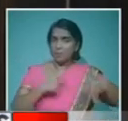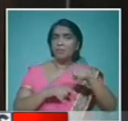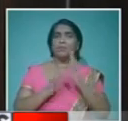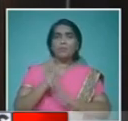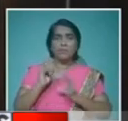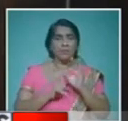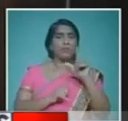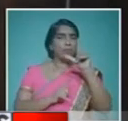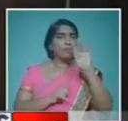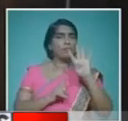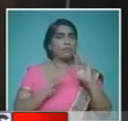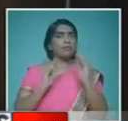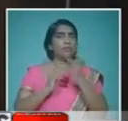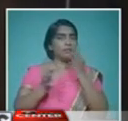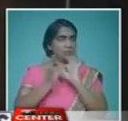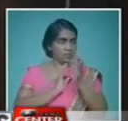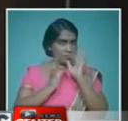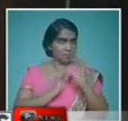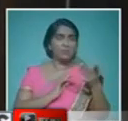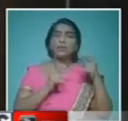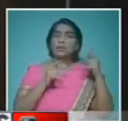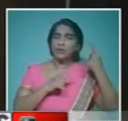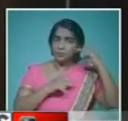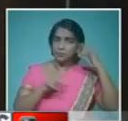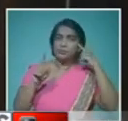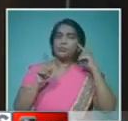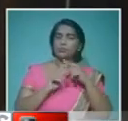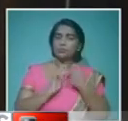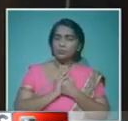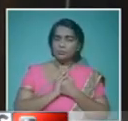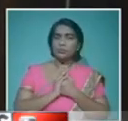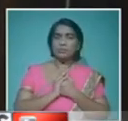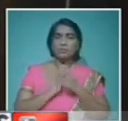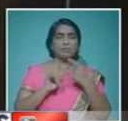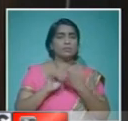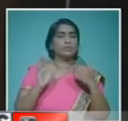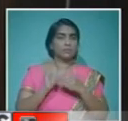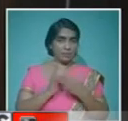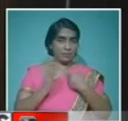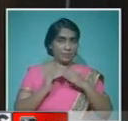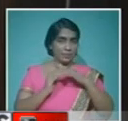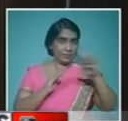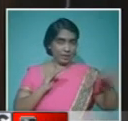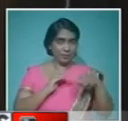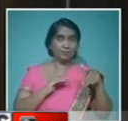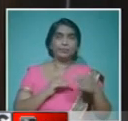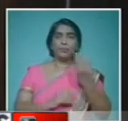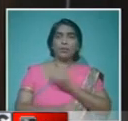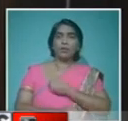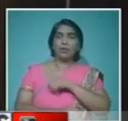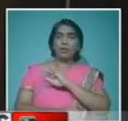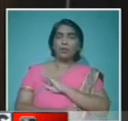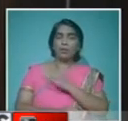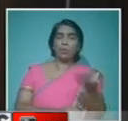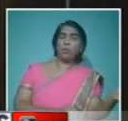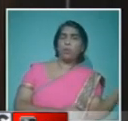මන්ත්‍රීවරු 74ගේ නිවාසවලට ගිනි තිබ්බයි ඉස්සෙල්ලා. දැන් ඊයේ සිද්ධියක් වුණා ගරු කතානායකතුමනි කුලියාපිටියේ මගේ ආසනේ හාමුදුරන්ට කනට පාරක්